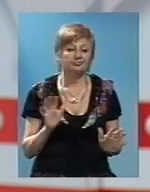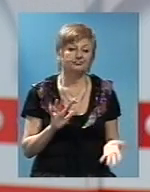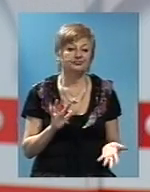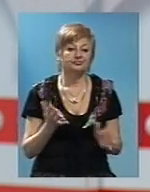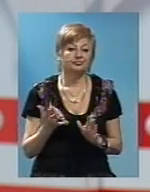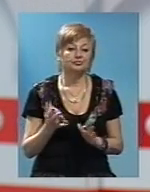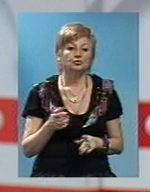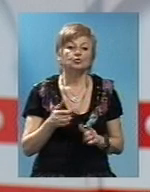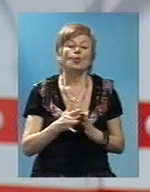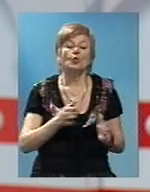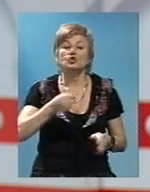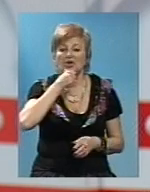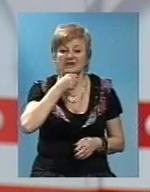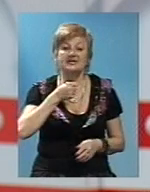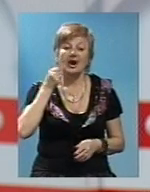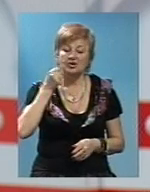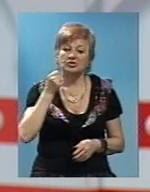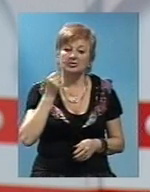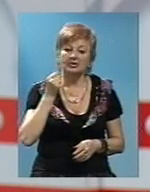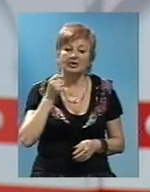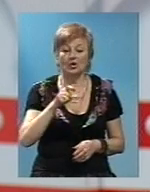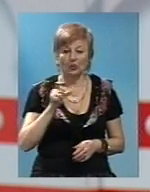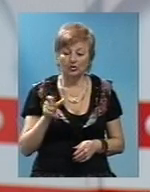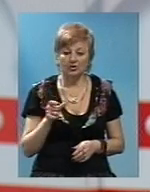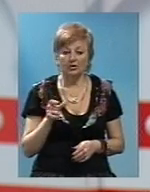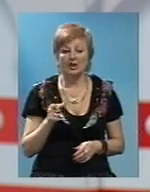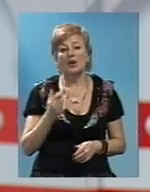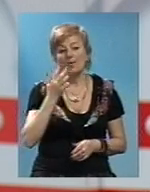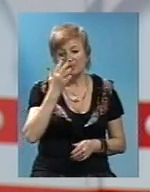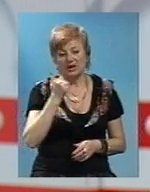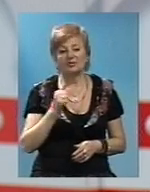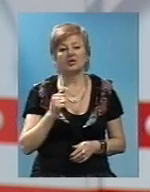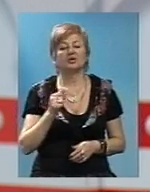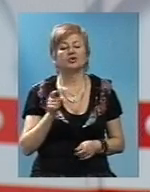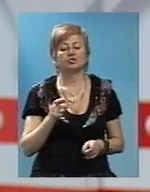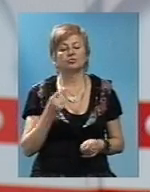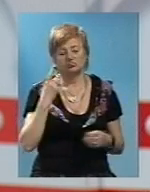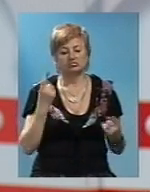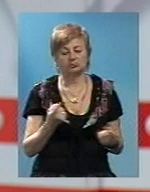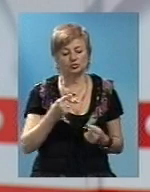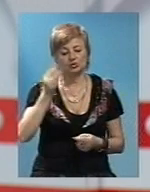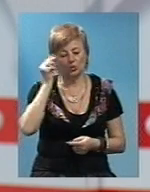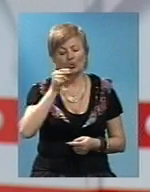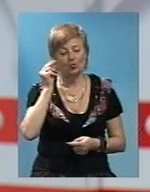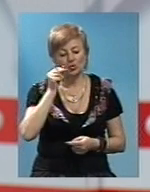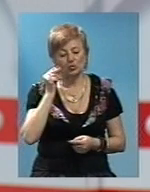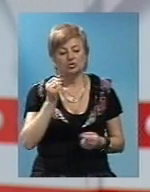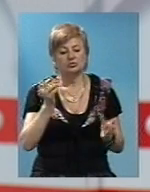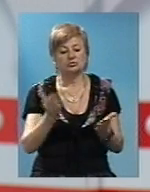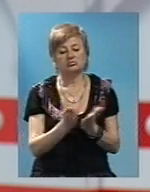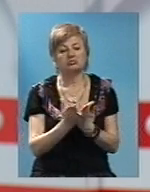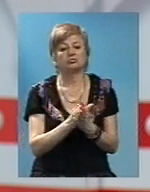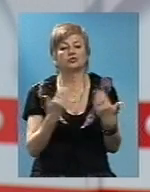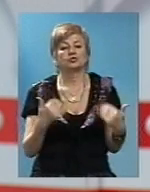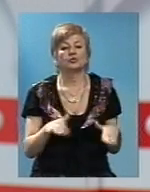люди вже більш старшого покоління, які звикли, що там має бути лише звичайна стандартна там державою затверджена освіта, суто